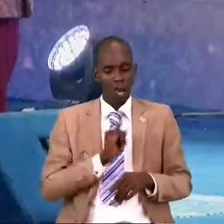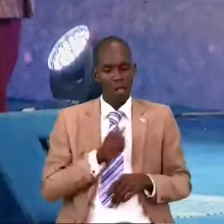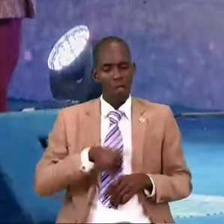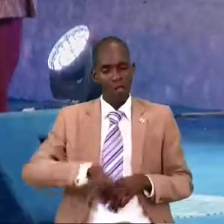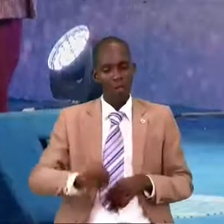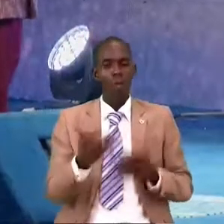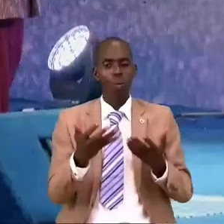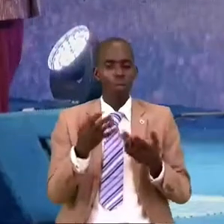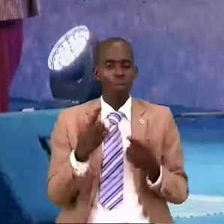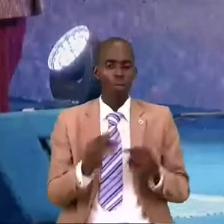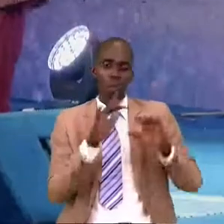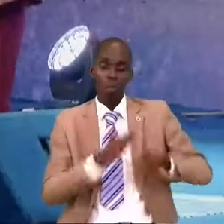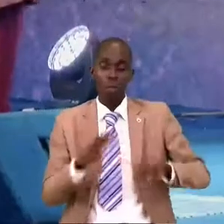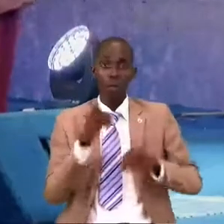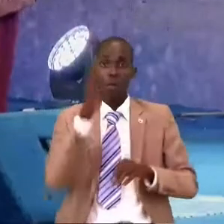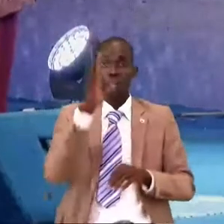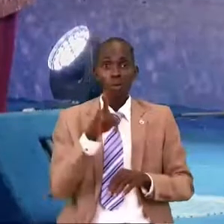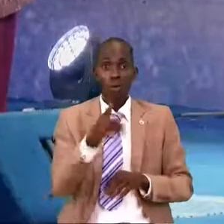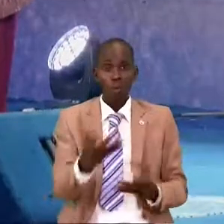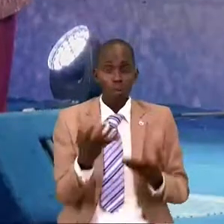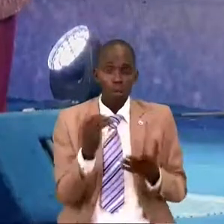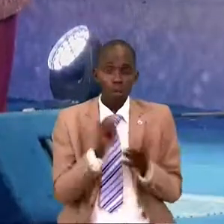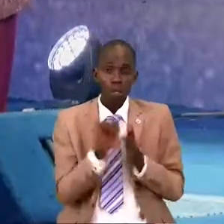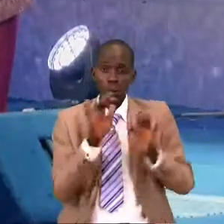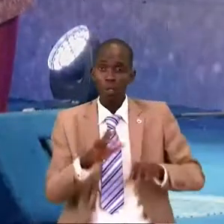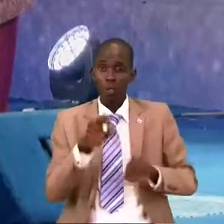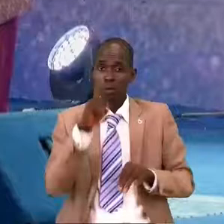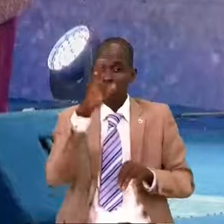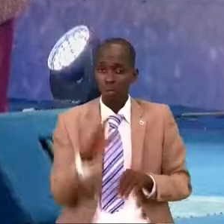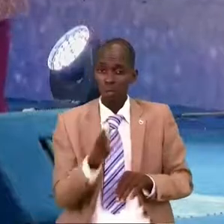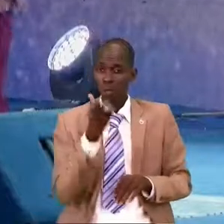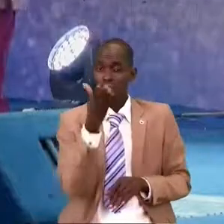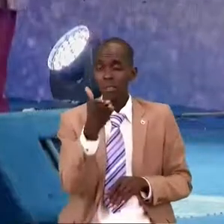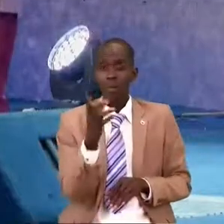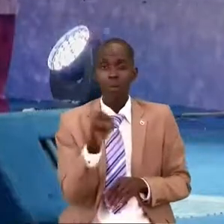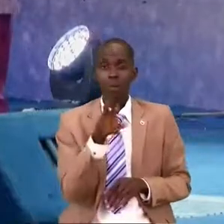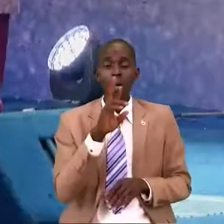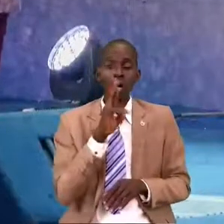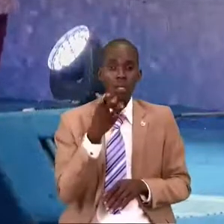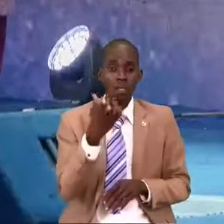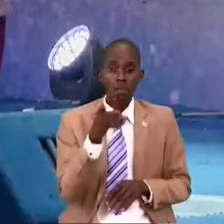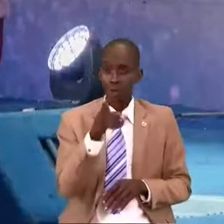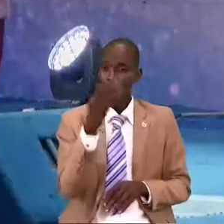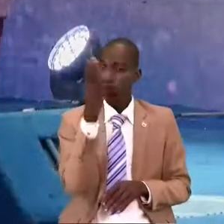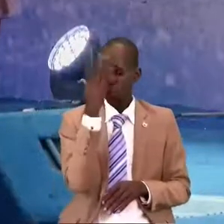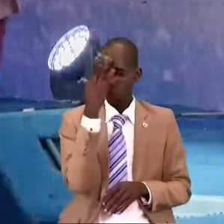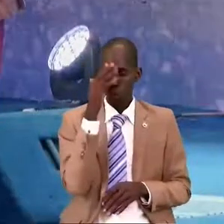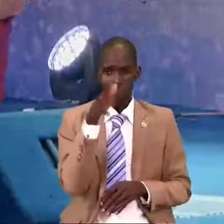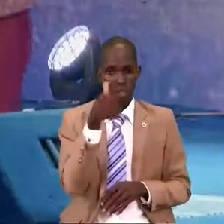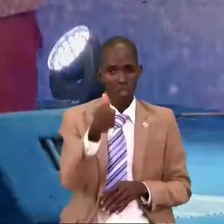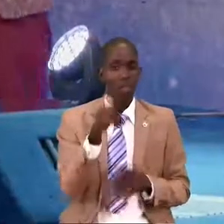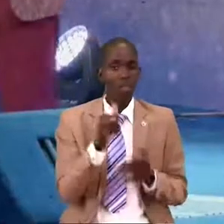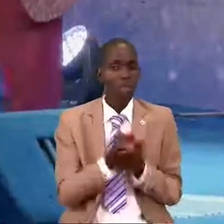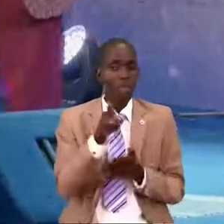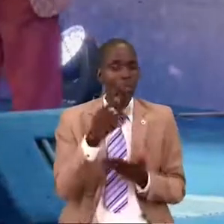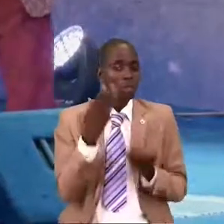dans tous les états, tu sais que tu as besoin de la miséricorde de Dieu pour te pardonner, pour t'affranchir, pour te donner le